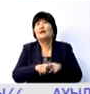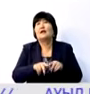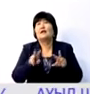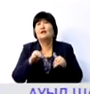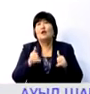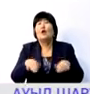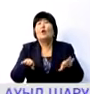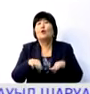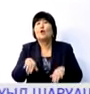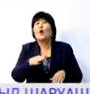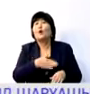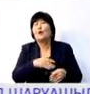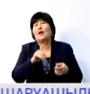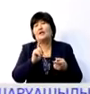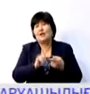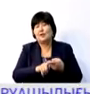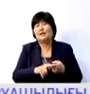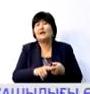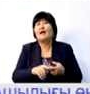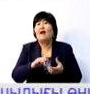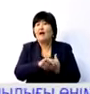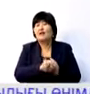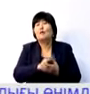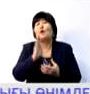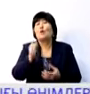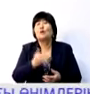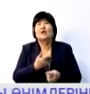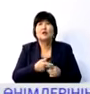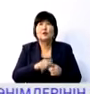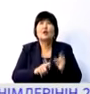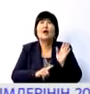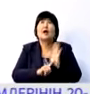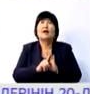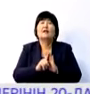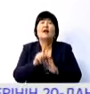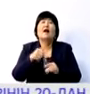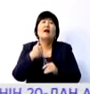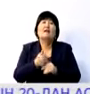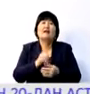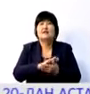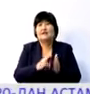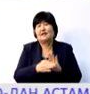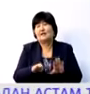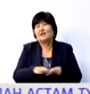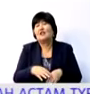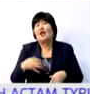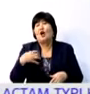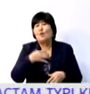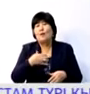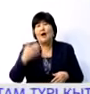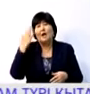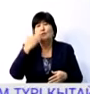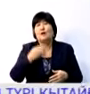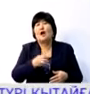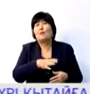жатырмыз. Ортада рухани бір байланыстық, ынтымақтастық болса деп жатырмыз. Сол қадамдардың бір алғы шарты секілді мазмұнға толы бай